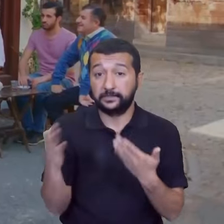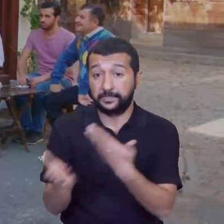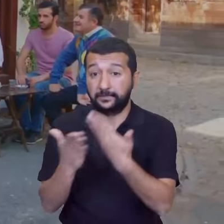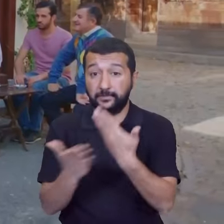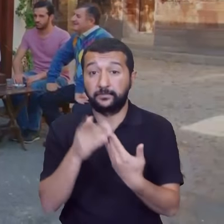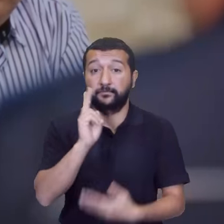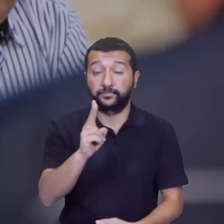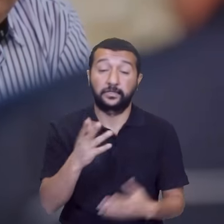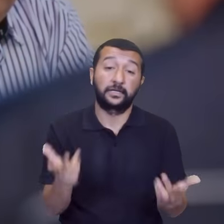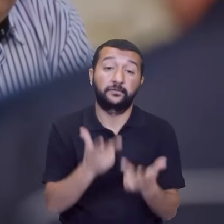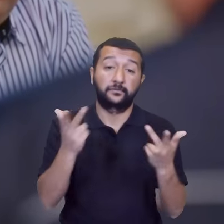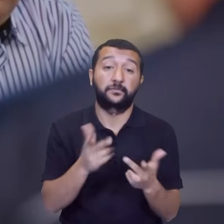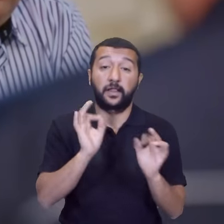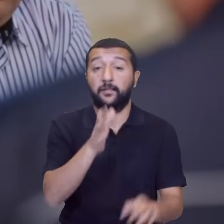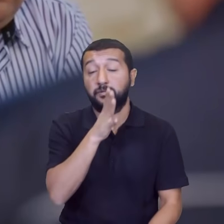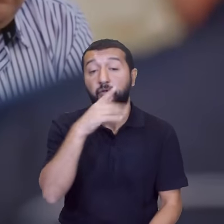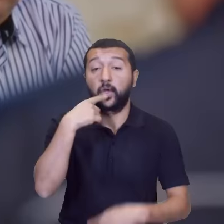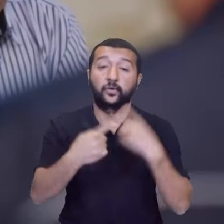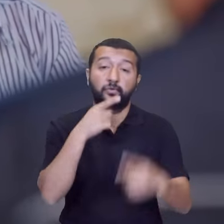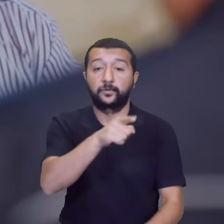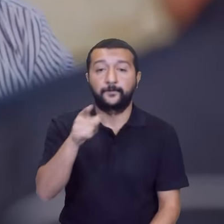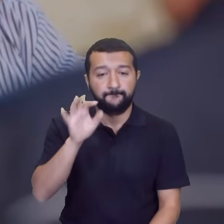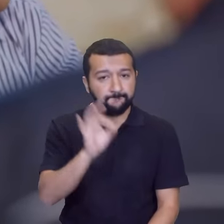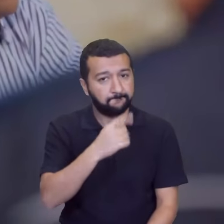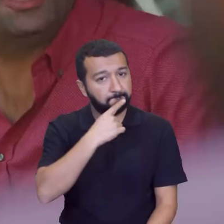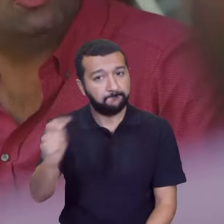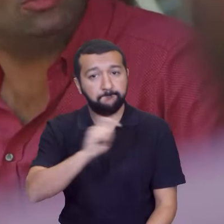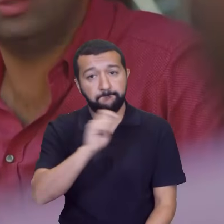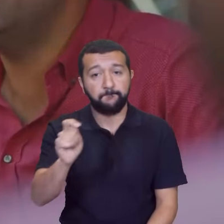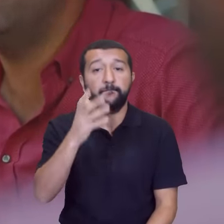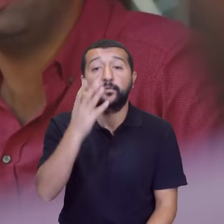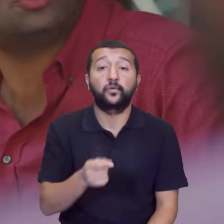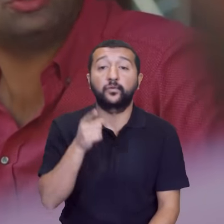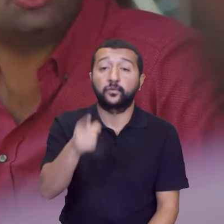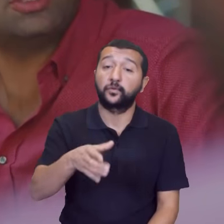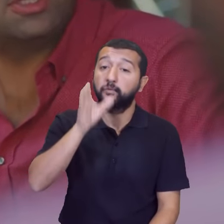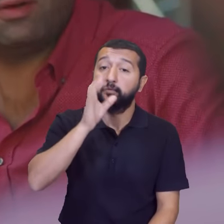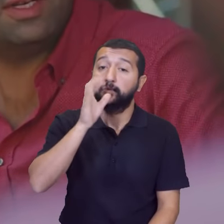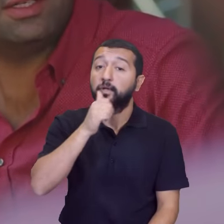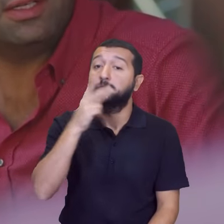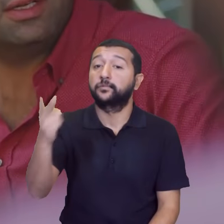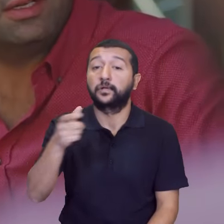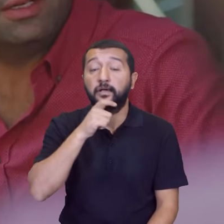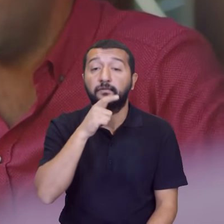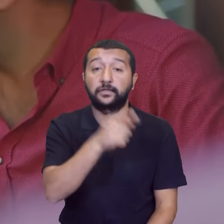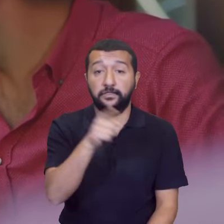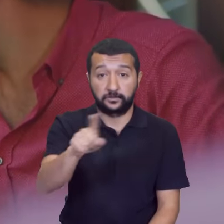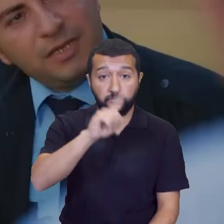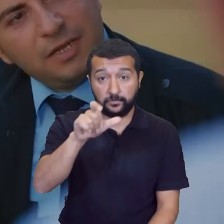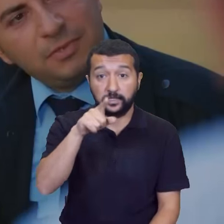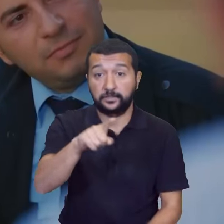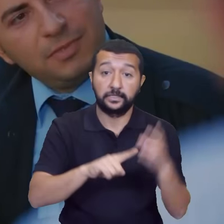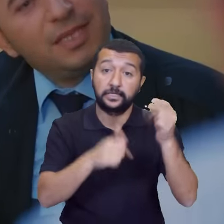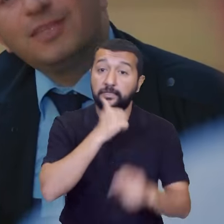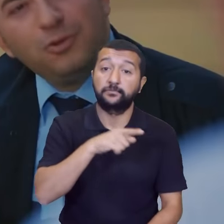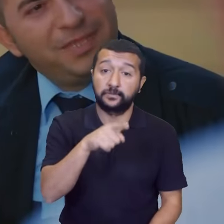tutmaktan elleriniz nasıl tuttu hala bilmiştik tasvir. Ay ağzın bal yesin İhsan abi ya. Ne oldu oğlum löp löp yutuyordunuz adamın kahvelerini. Sana sormak lazım